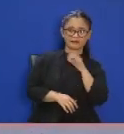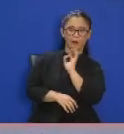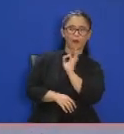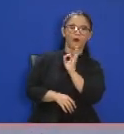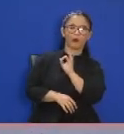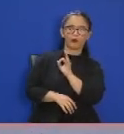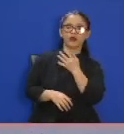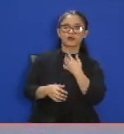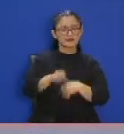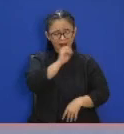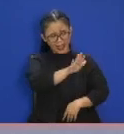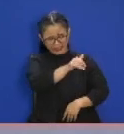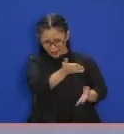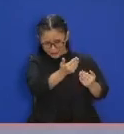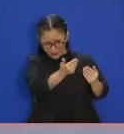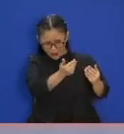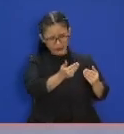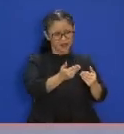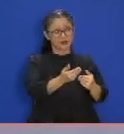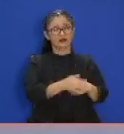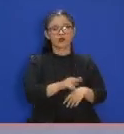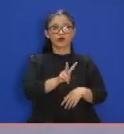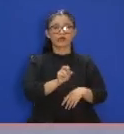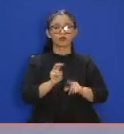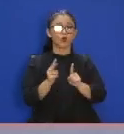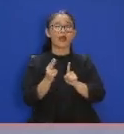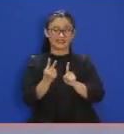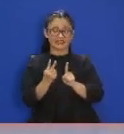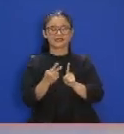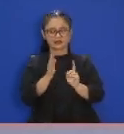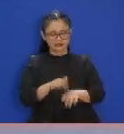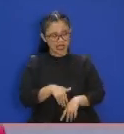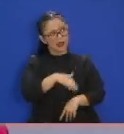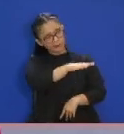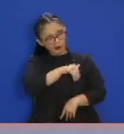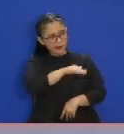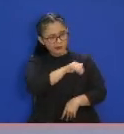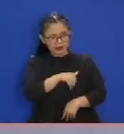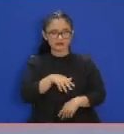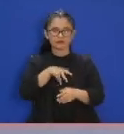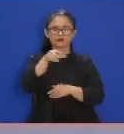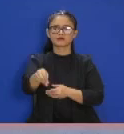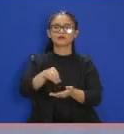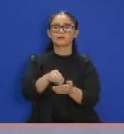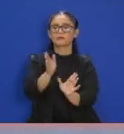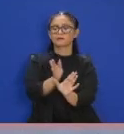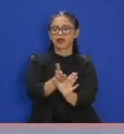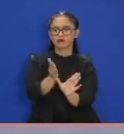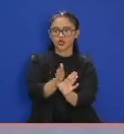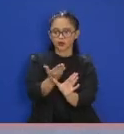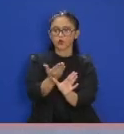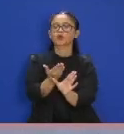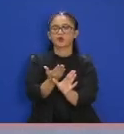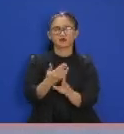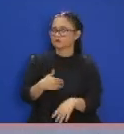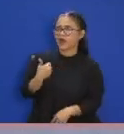itu enggak apa-apa ikut aku. 2012 itu diajak ke Pekanbaru kalau enggak salah. Terus